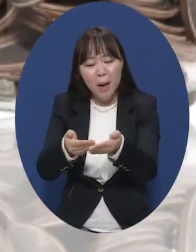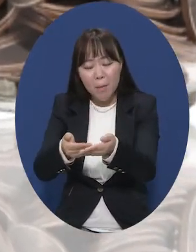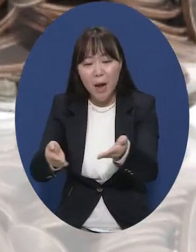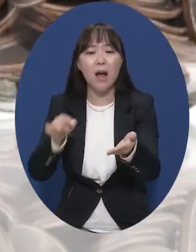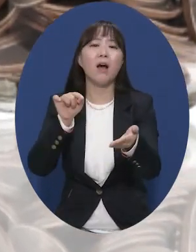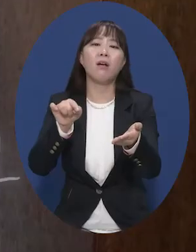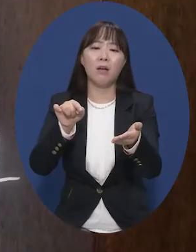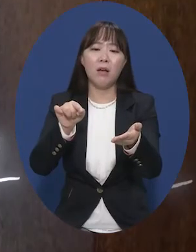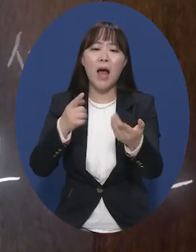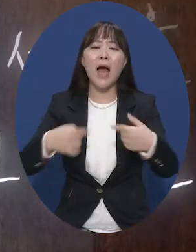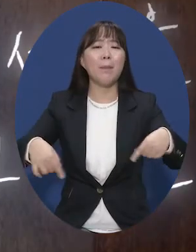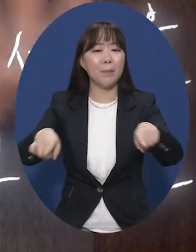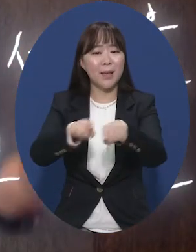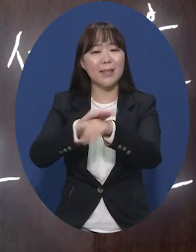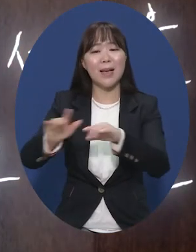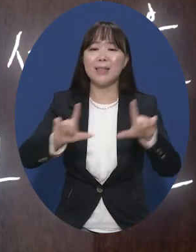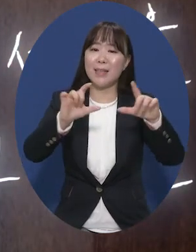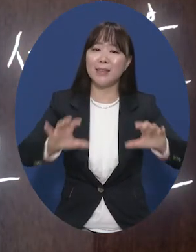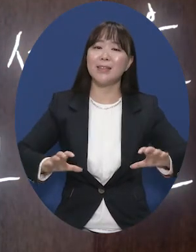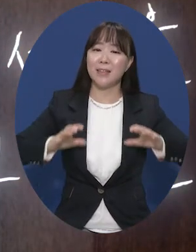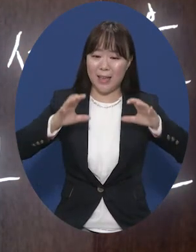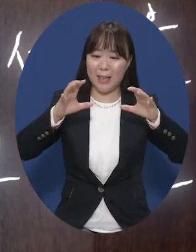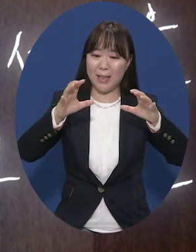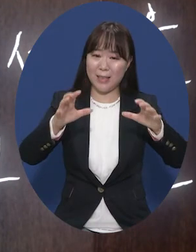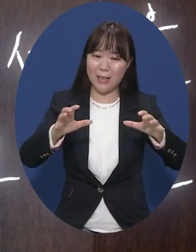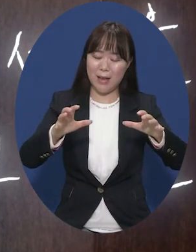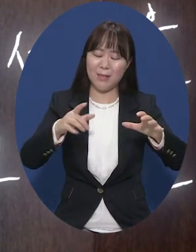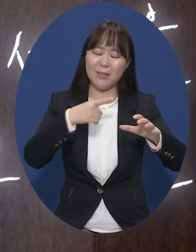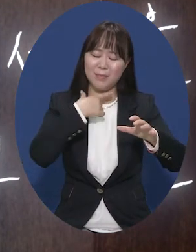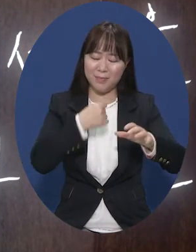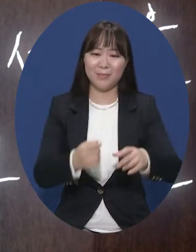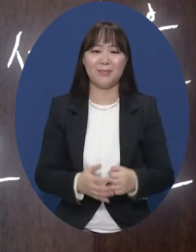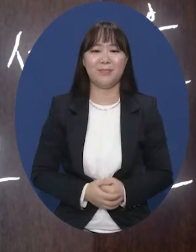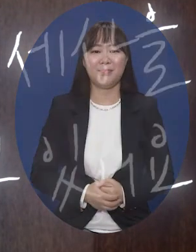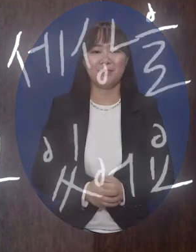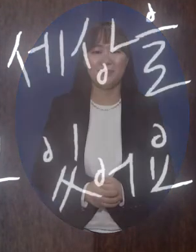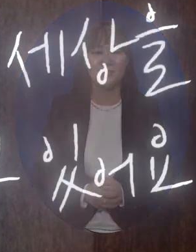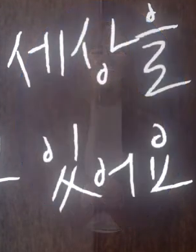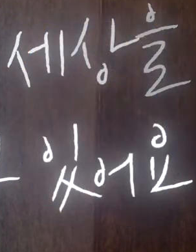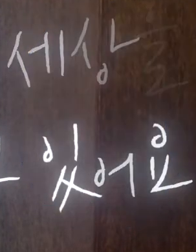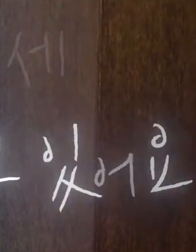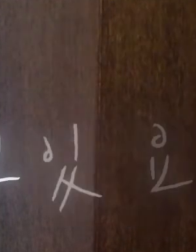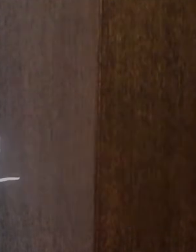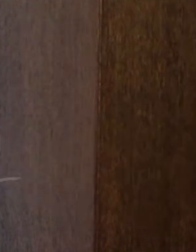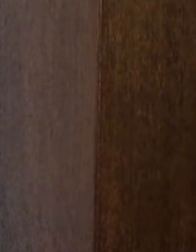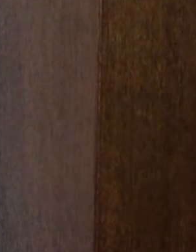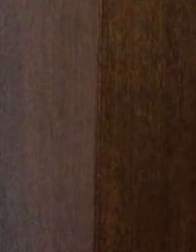나눠줄 수 있는, 그래서 함께 잘 사는 세상을 꿈꾸고 있어요.